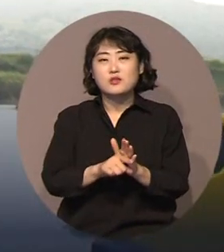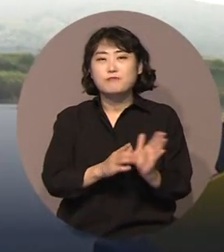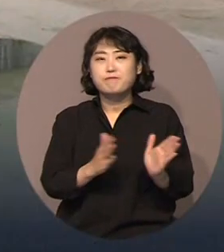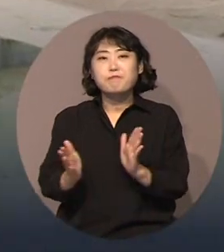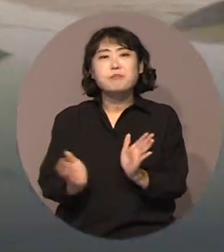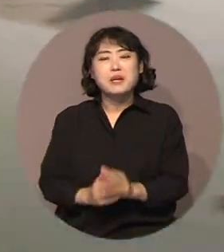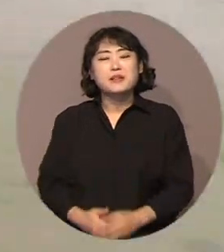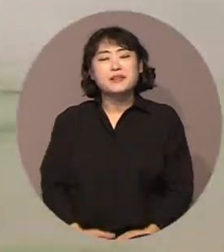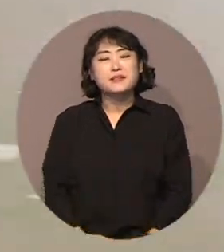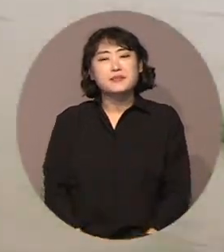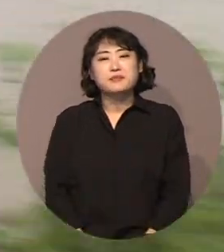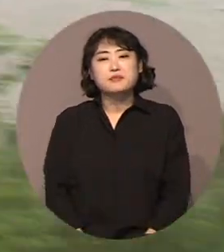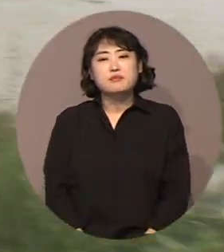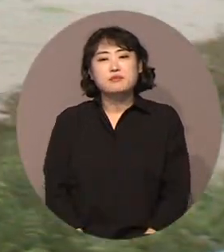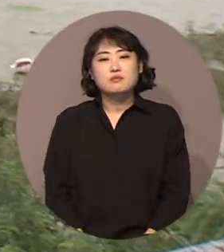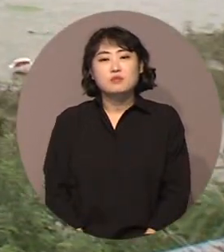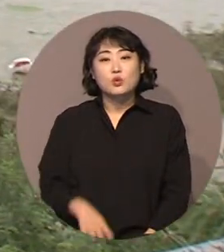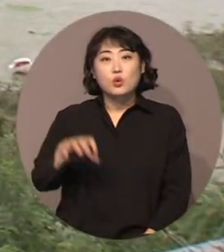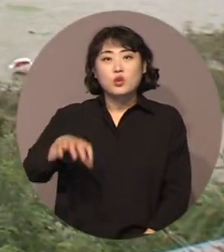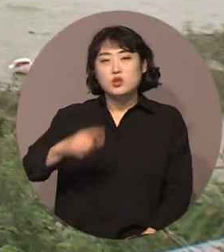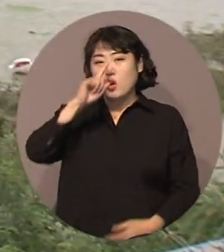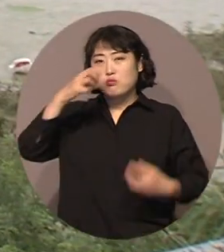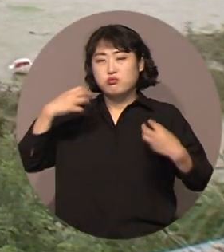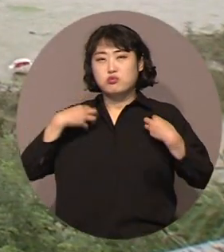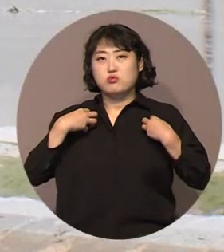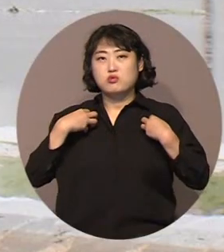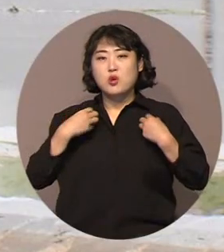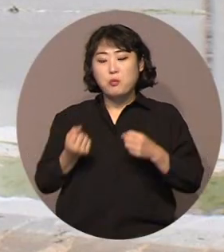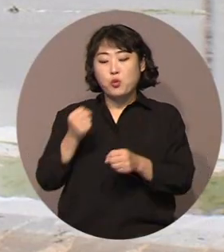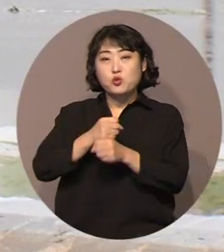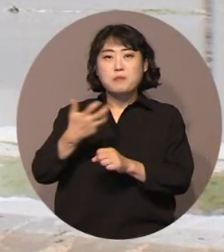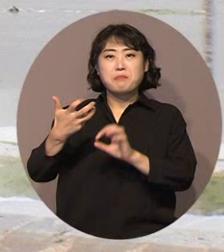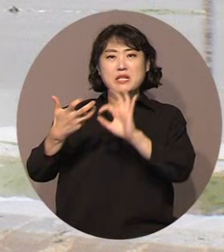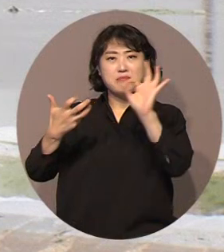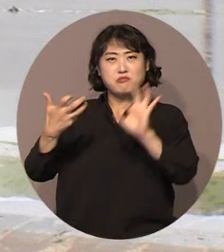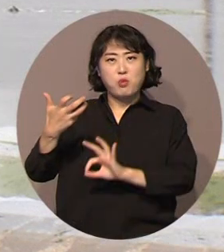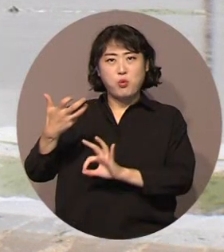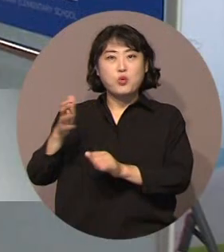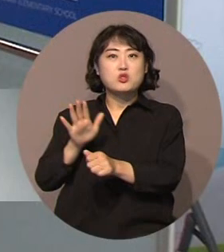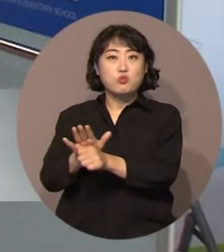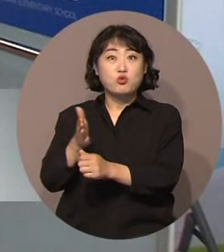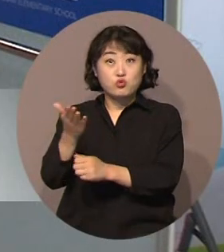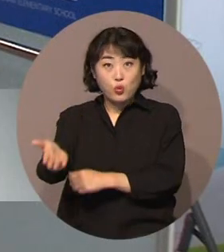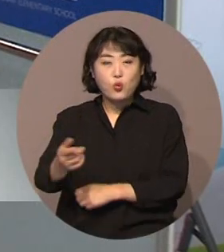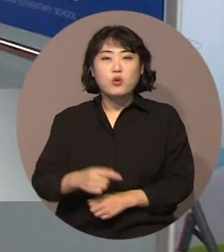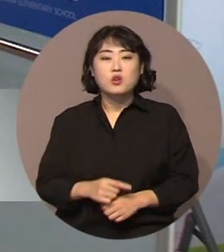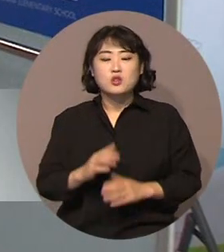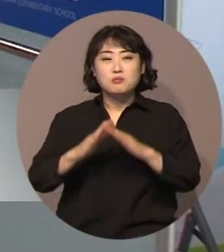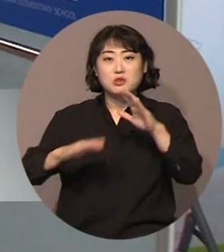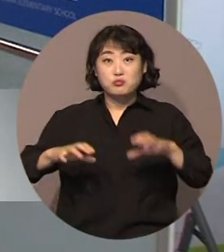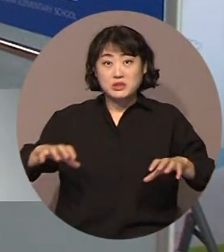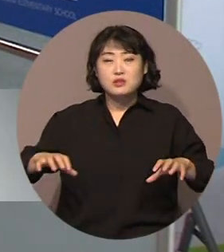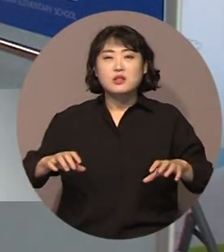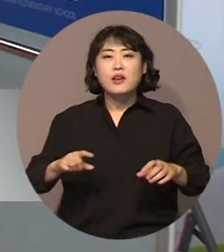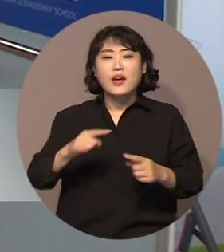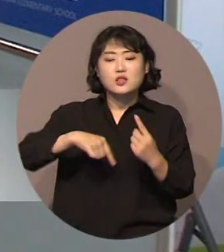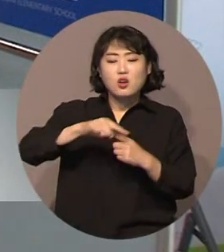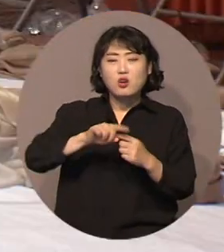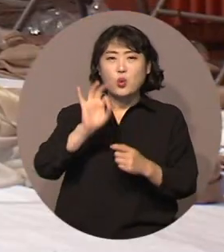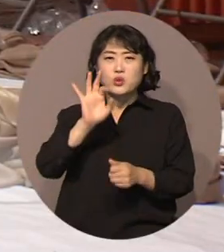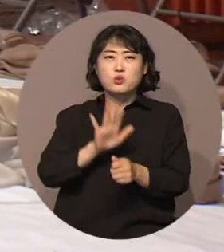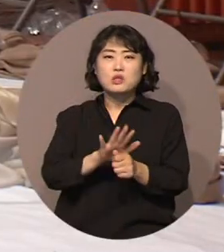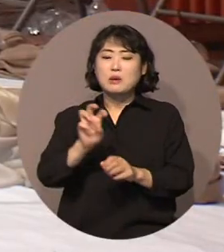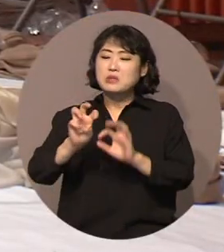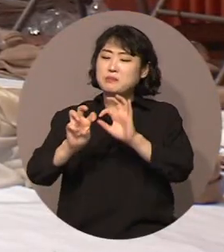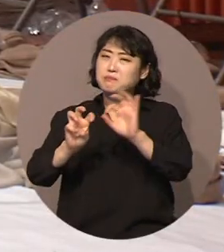했습니다. 해당 지역에는 정부가 피해 복구 비용의 최대 80%를 지원하고 피해 주민에게 행정과 재정 등